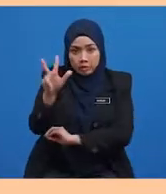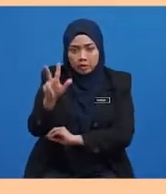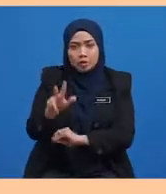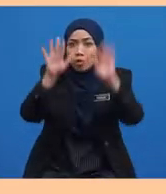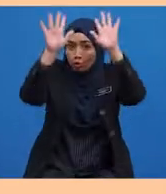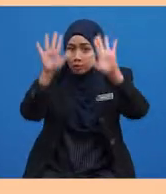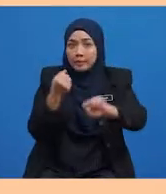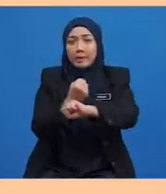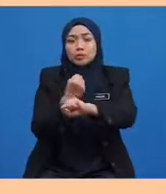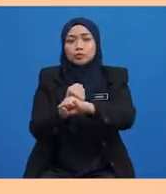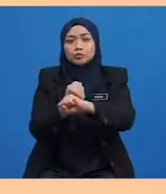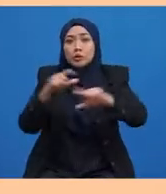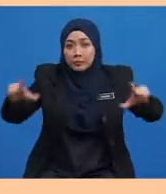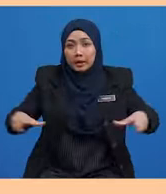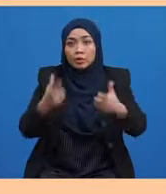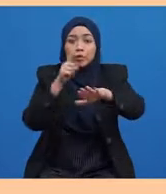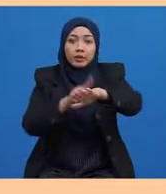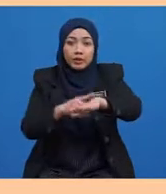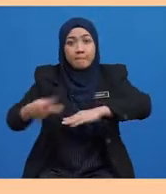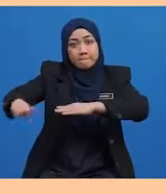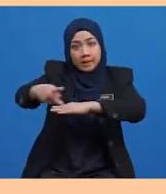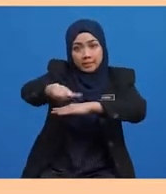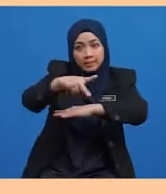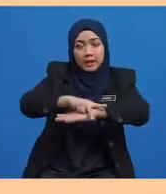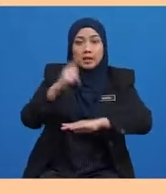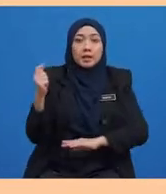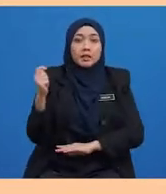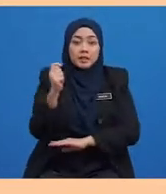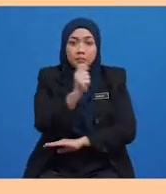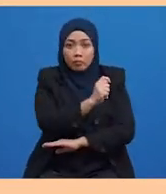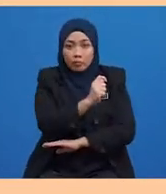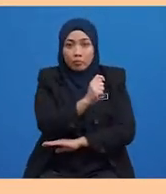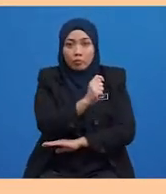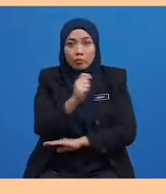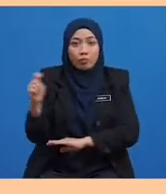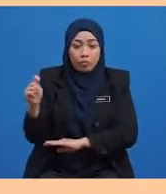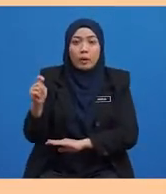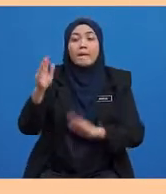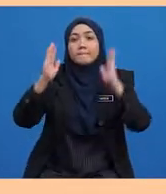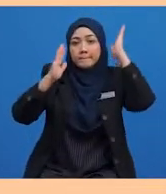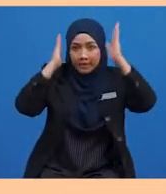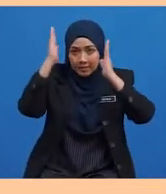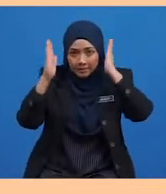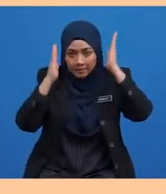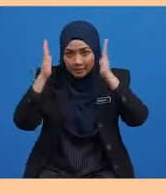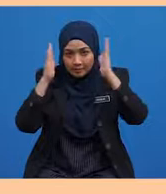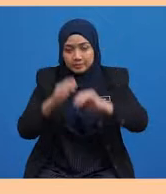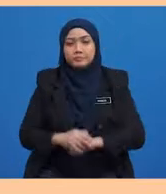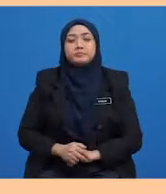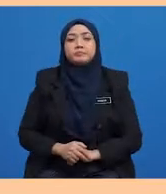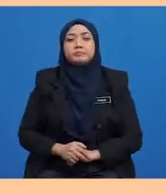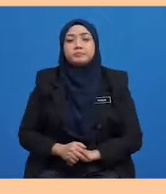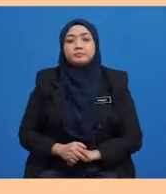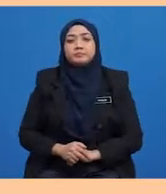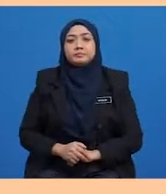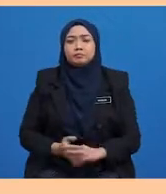Hujan batu berlaku di pantai timur Malaysia. Murid-murid, cikgu pasti anda semua